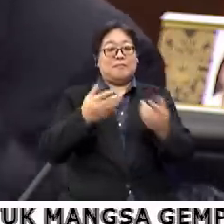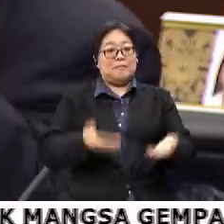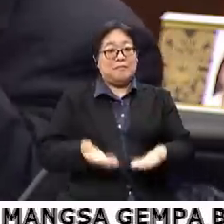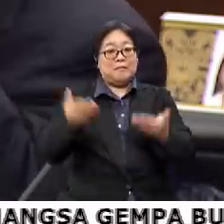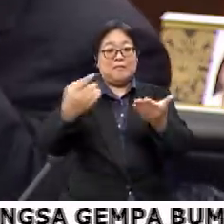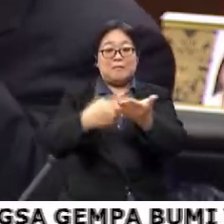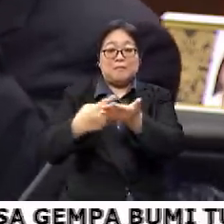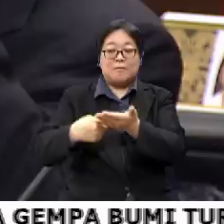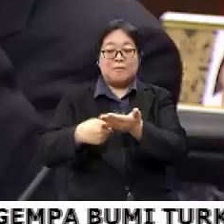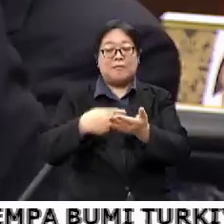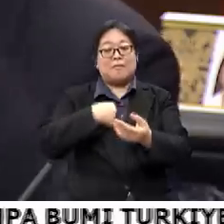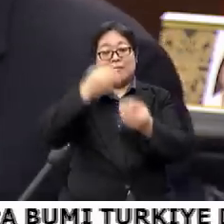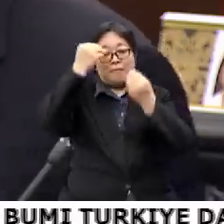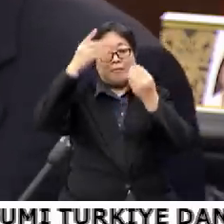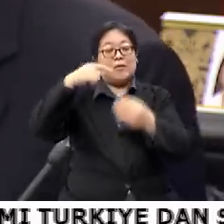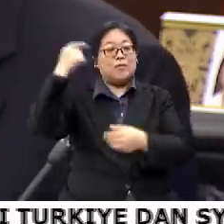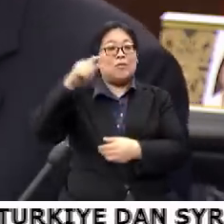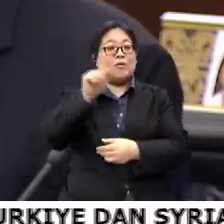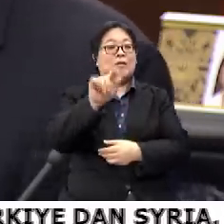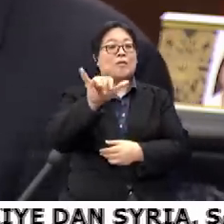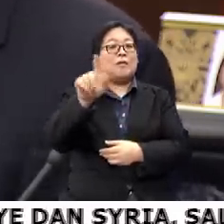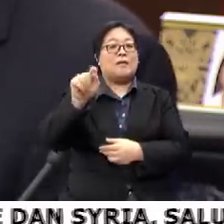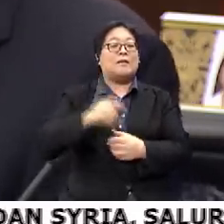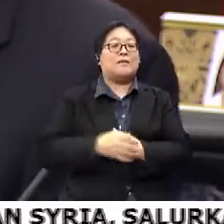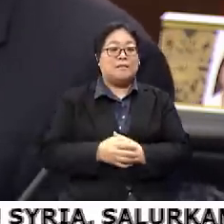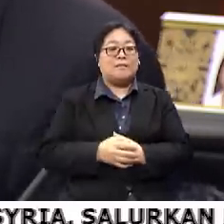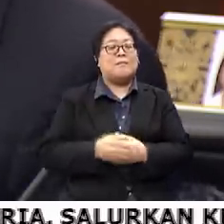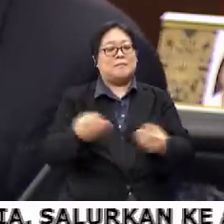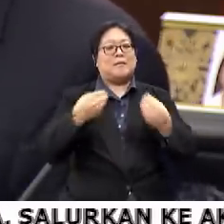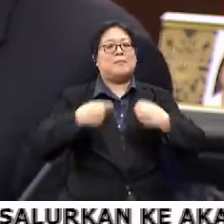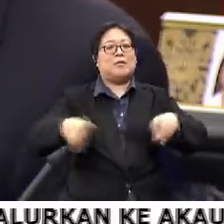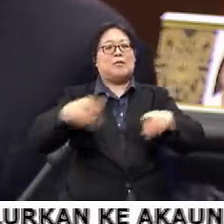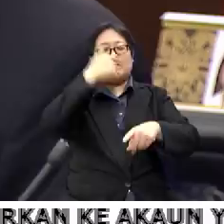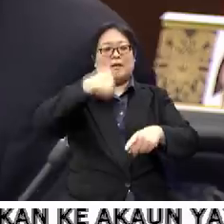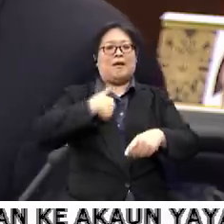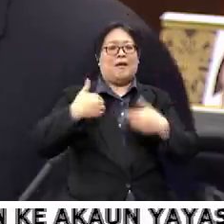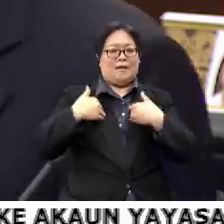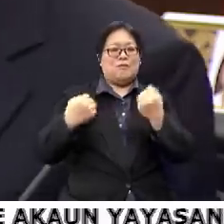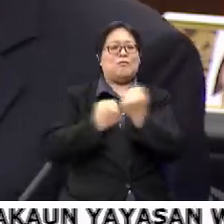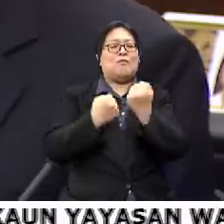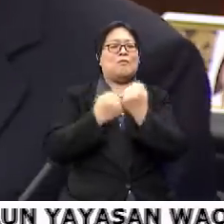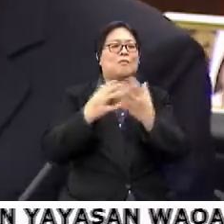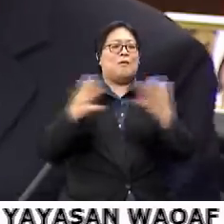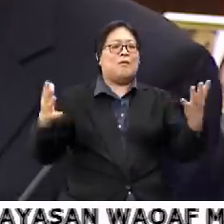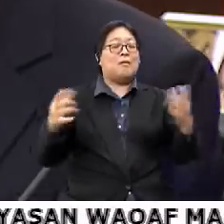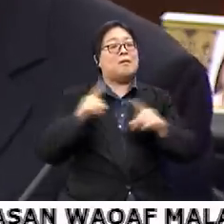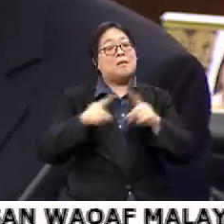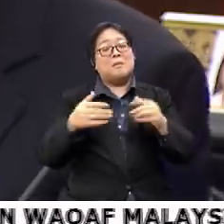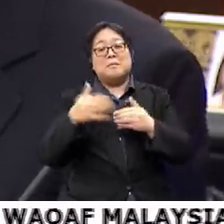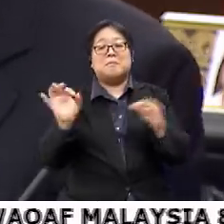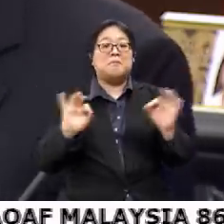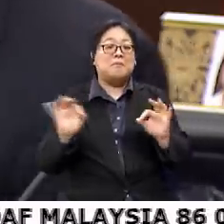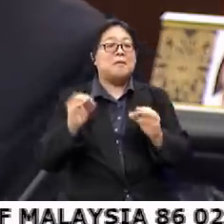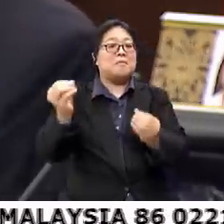saya nyatakan kepada Tuan Yang Terutama, Tun, give me a chance because I got the majority. Lepas itu tidak berlaku, dia